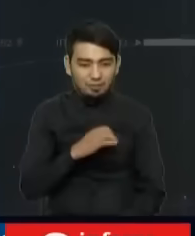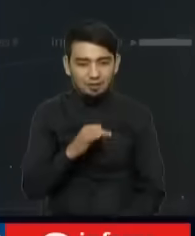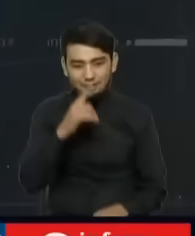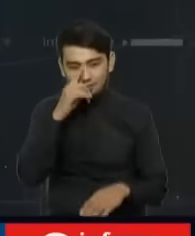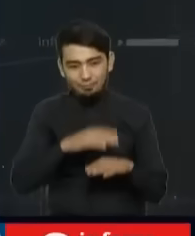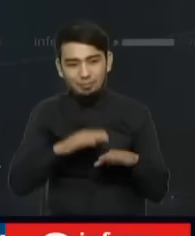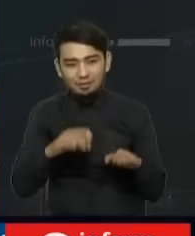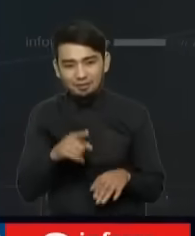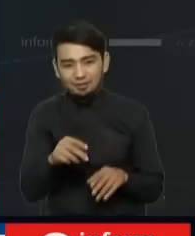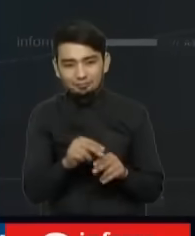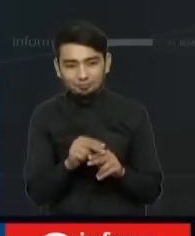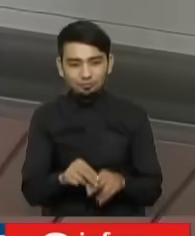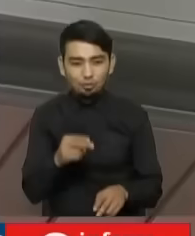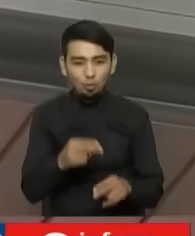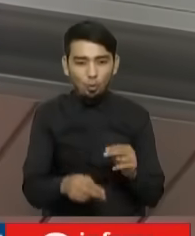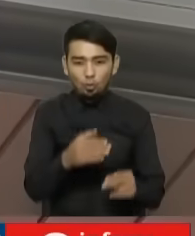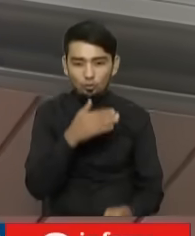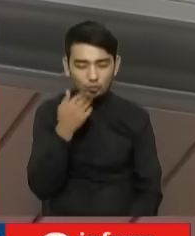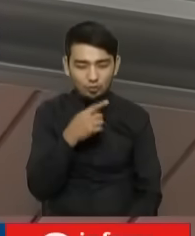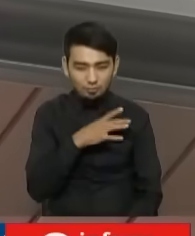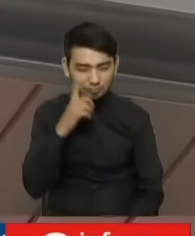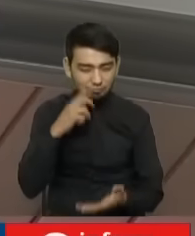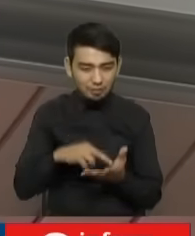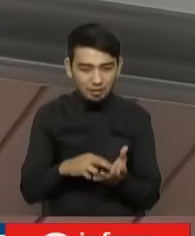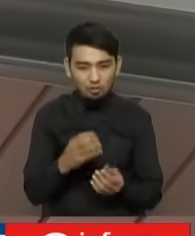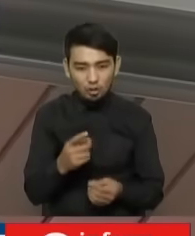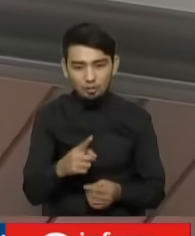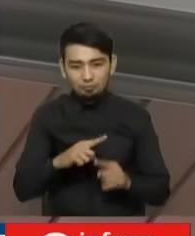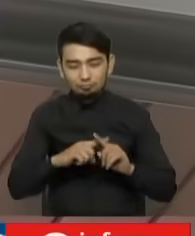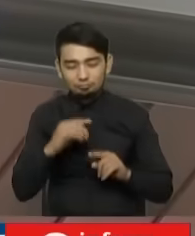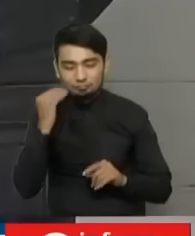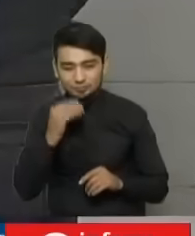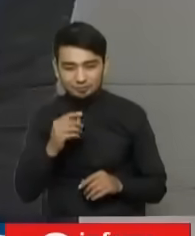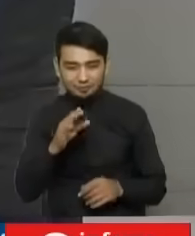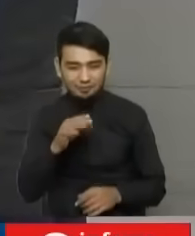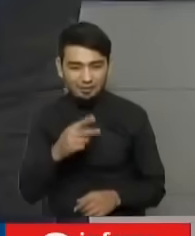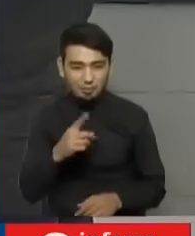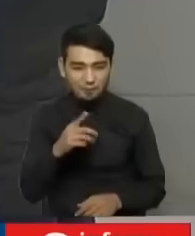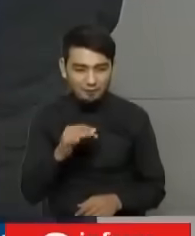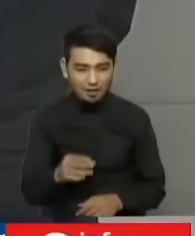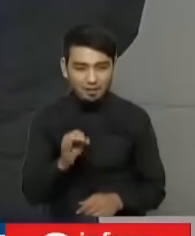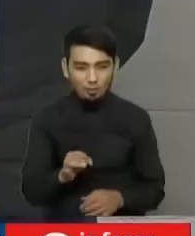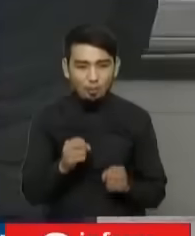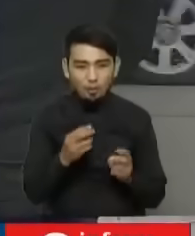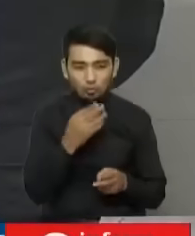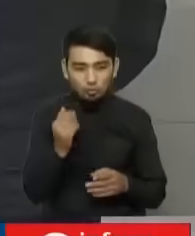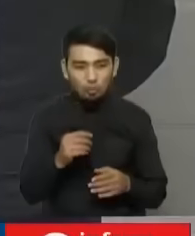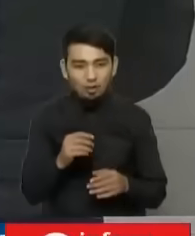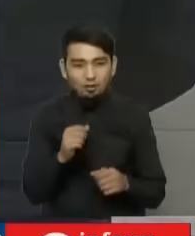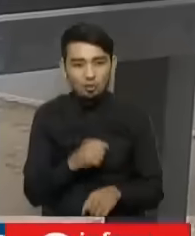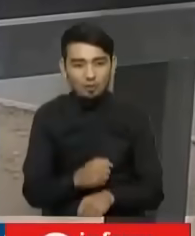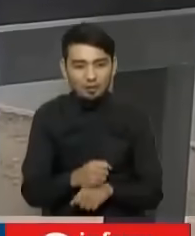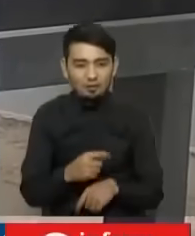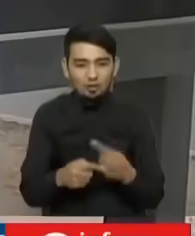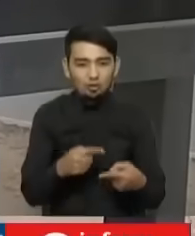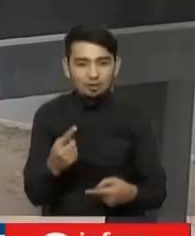әкімдіктегілер бұл құрылыс аяқталмаған жоба деп отыр. Жоспар бойынша заманауи әрі қауіпсіз аялдаманы мердігер компания келесі аптада